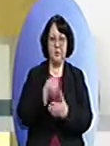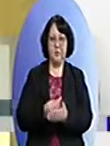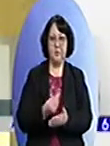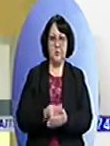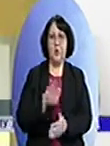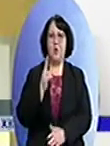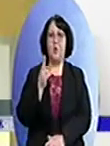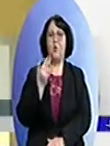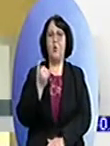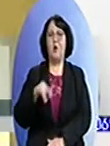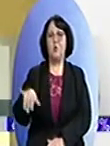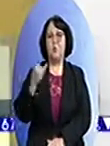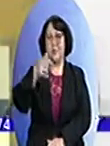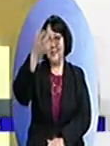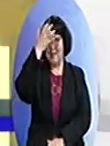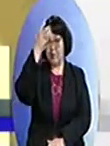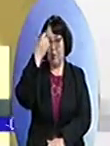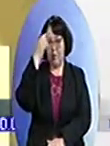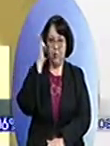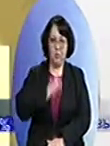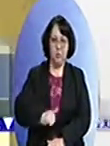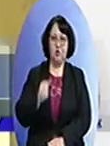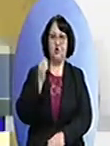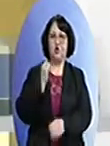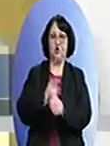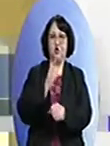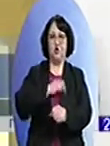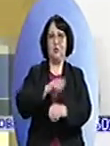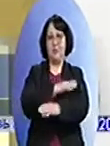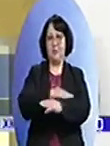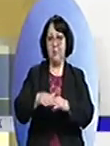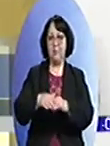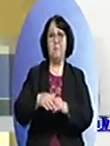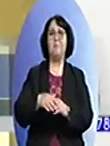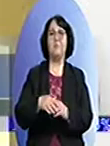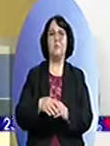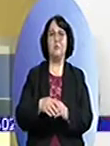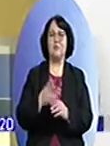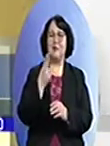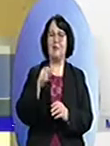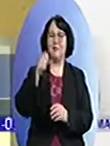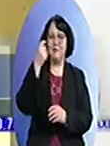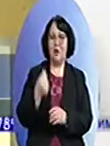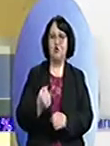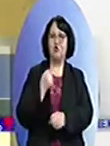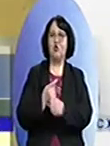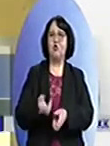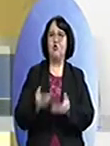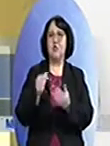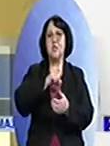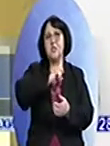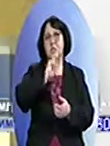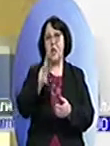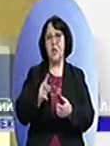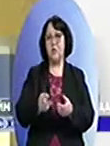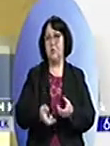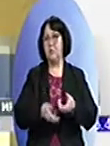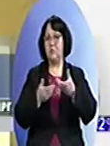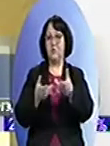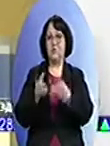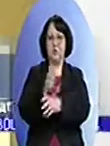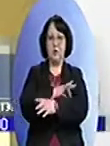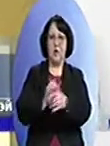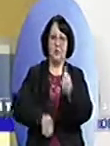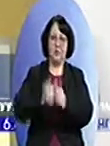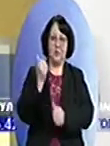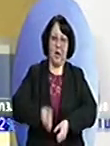Кувейт улсын засгийн газраас Монгол улсад авто зам, цахилгаан станц байх хөнгөлөлтөө зээл болгож энэ төсөл амжилттай хэрэгжсэнийг өнөөдөр та